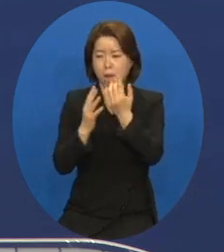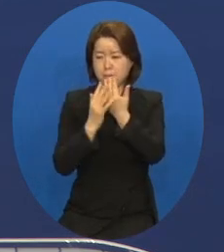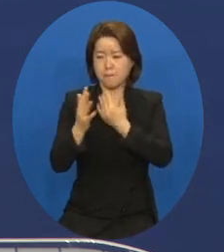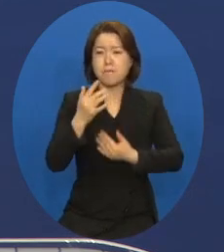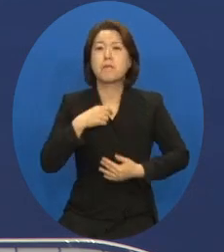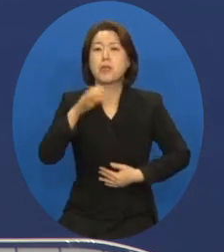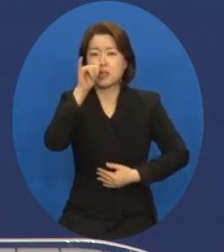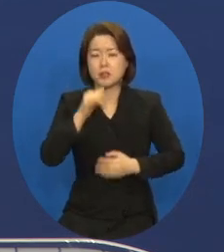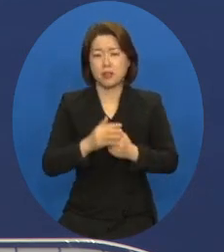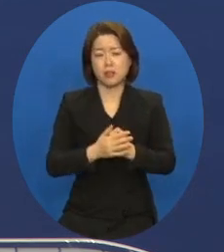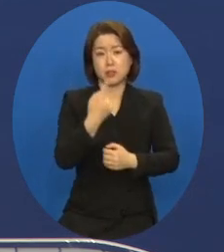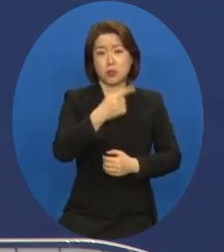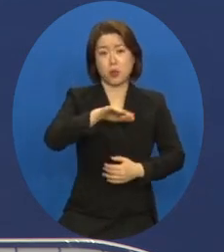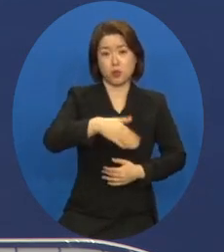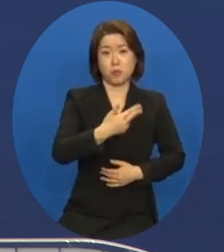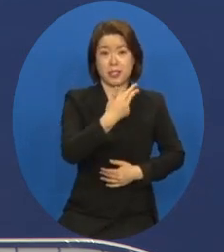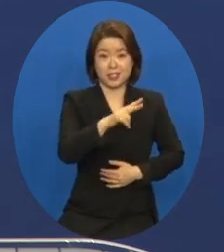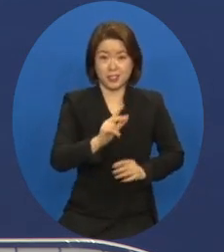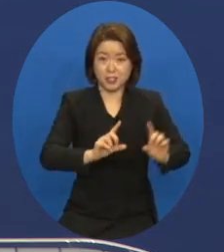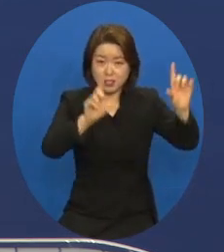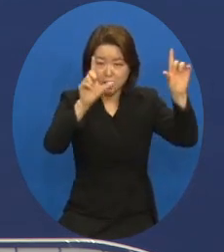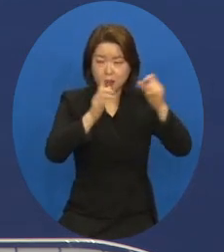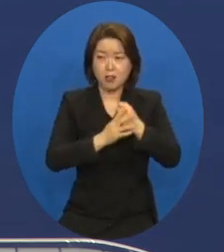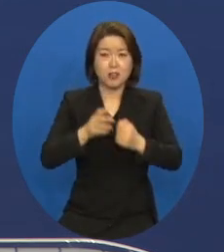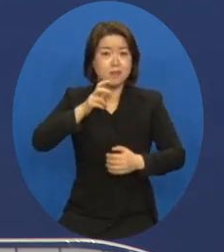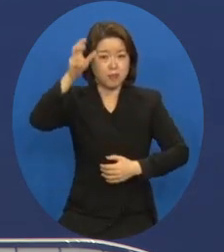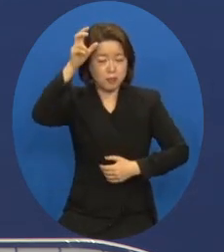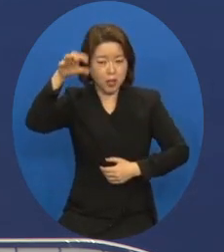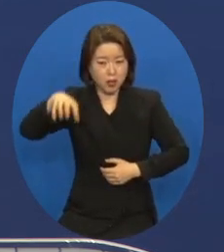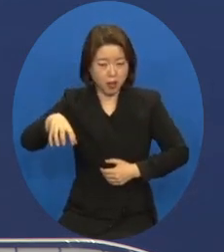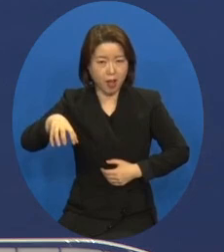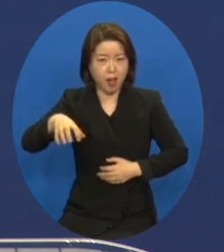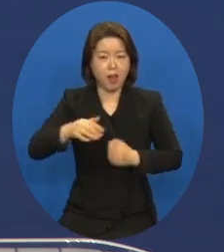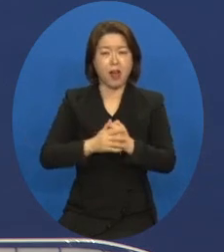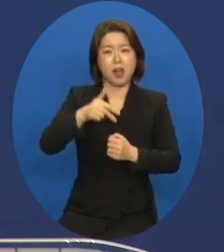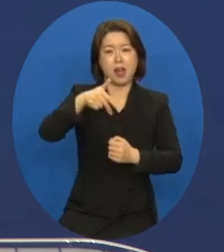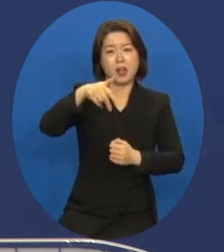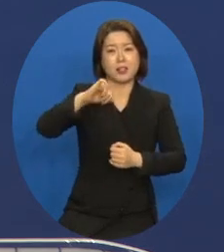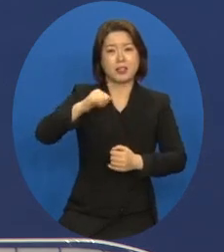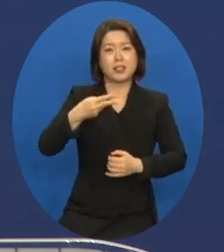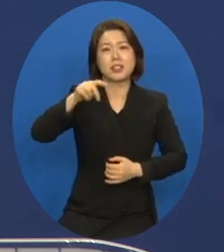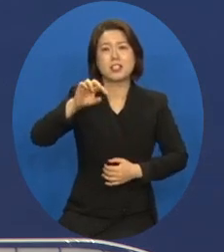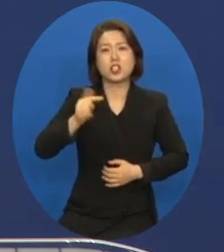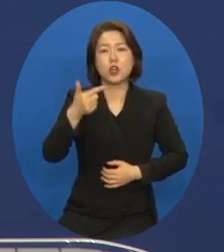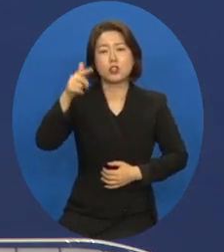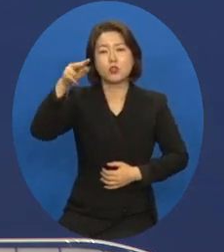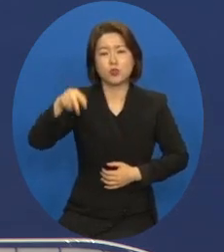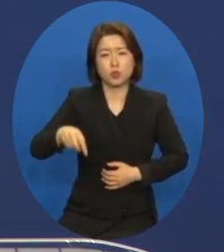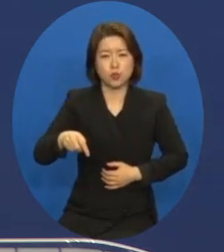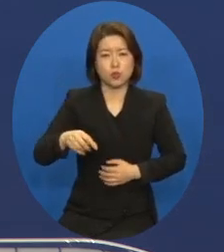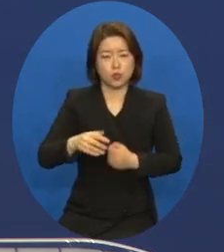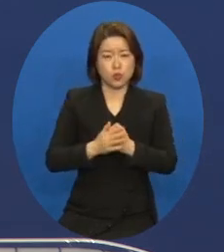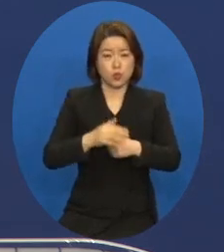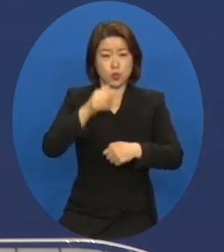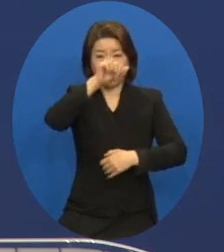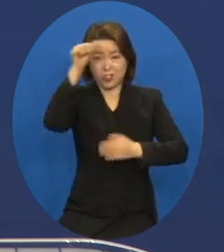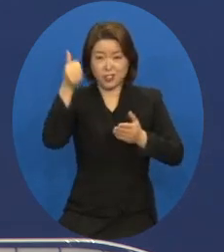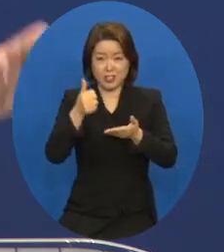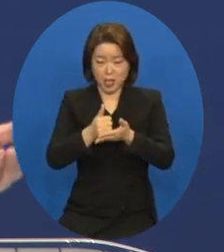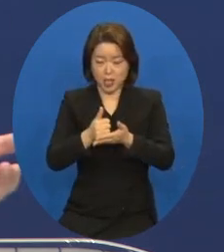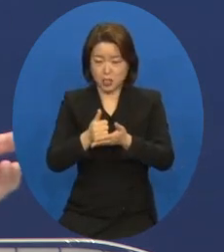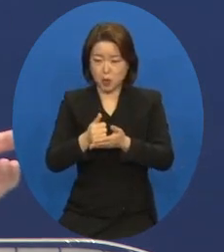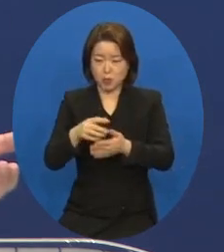그리고 1907년 평역 장대한 교회에서 길선주 장로님의 회계로 인하여 시작된